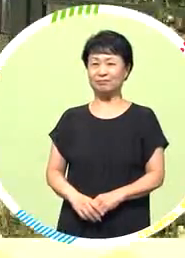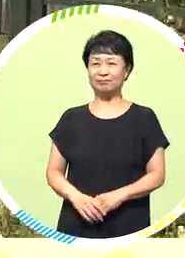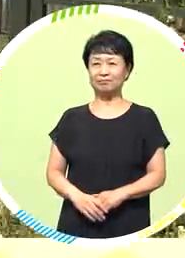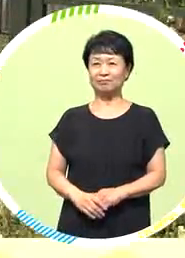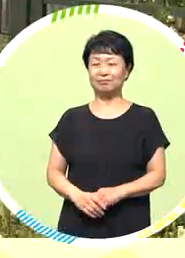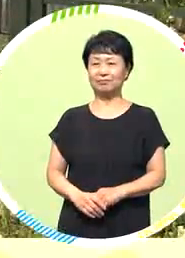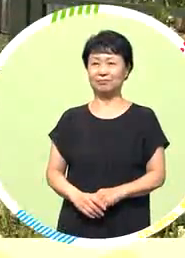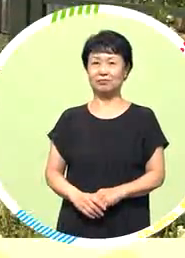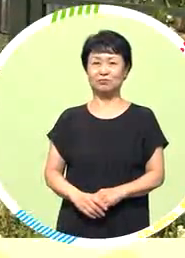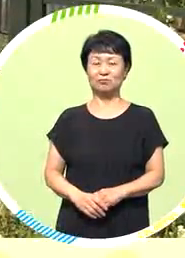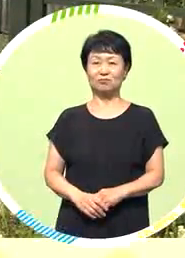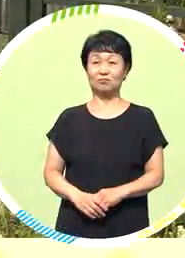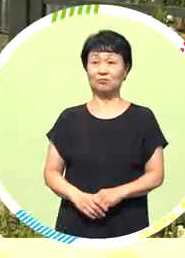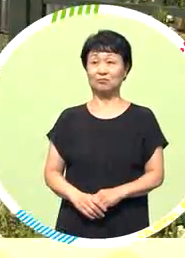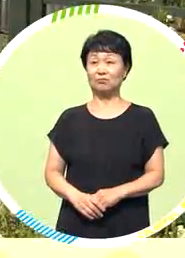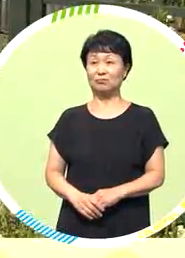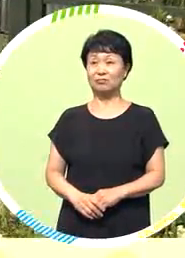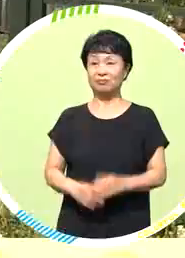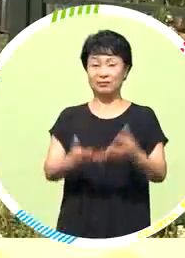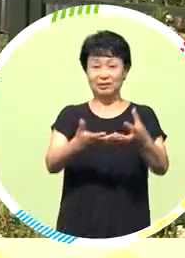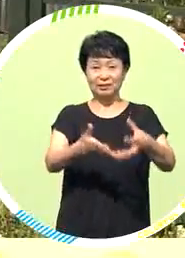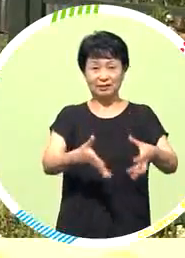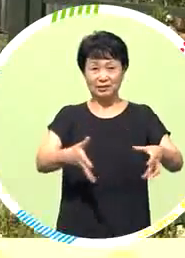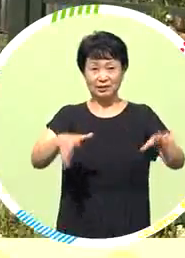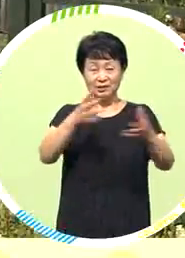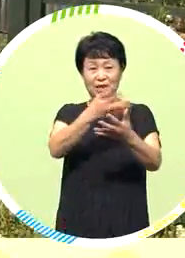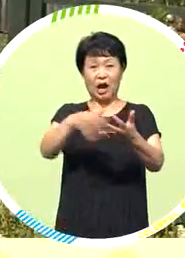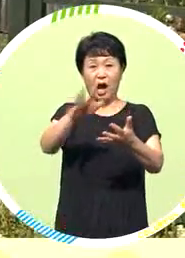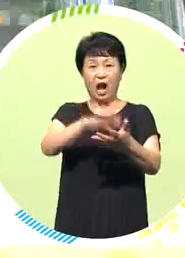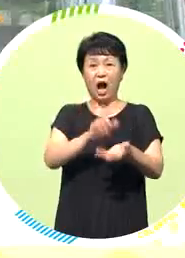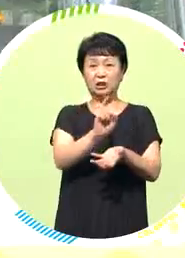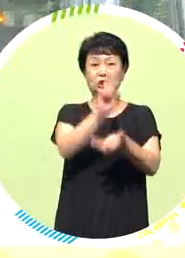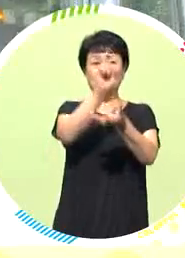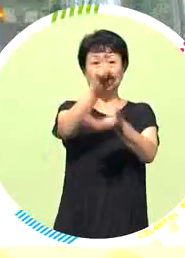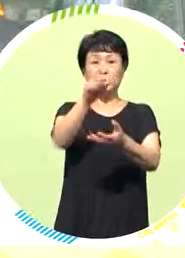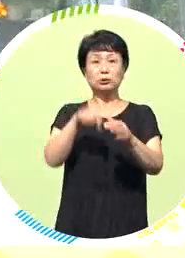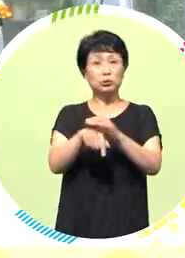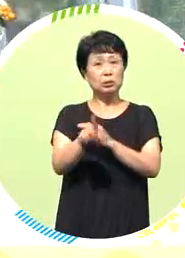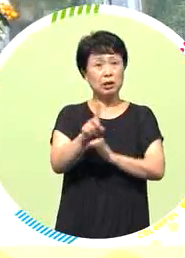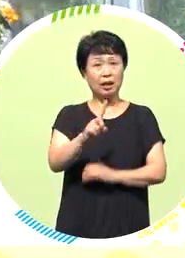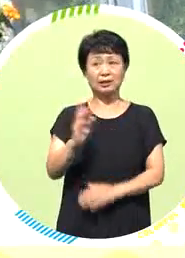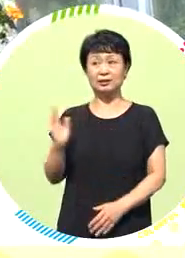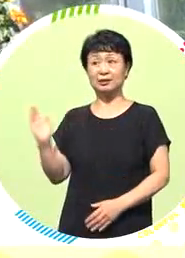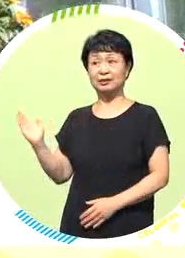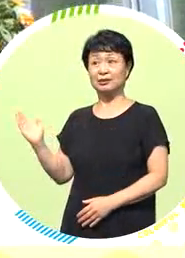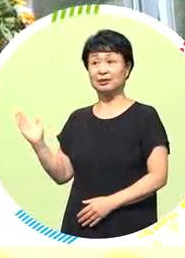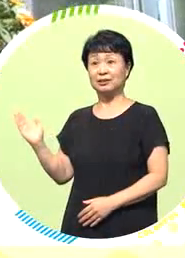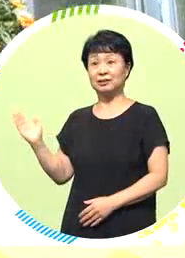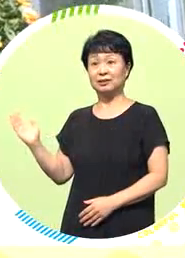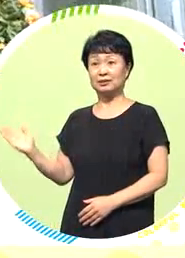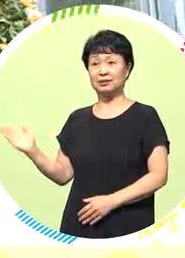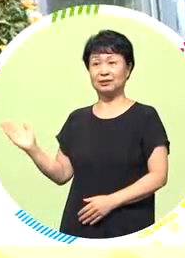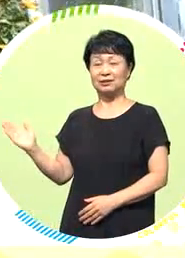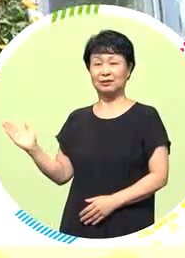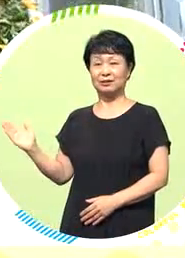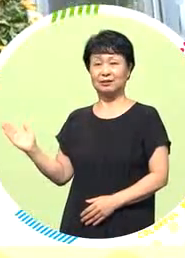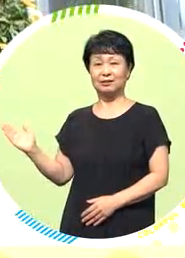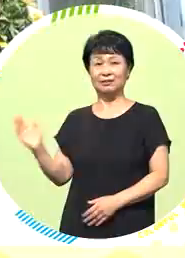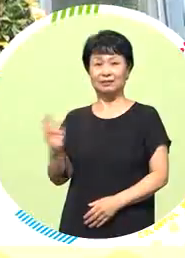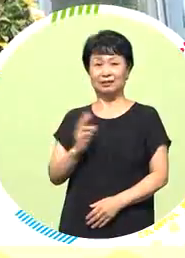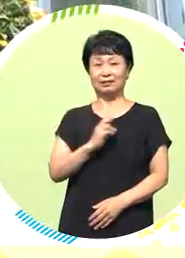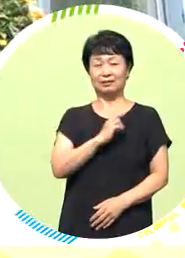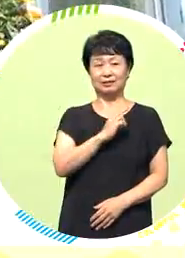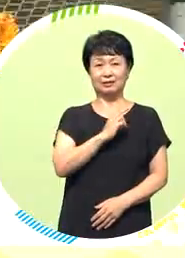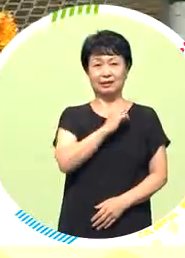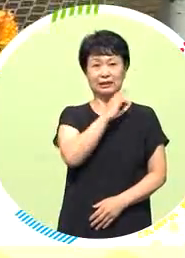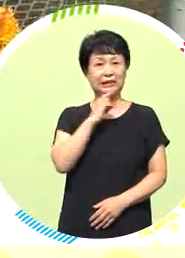あれ、ちなみにハンギングバスケットってどんなものなんですか？ う ん、 はい、ご説明いたします。このハンギングバスケットというのはイギリスで